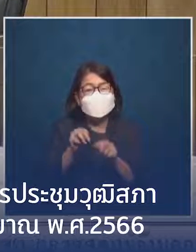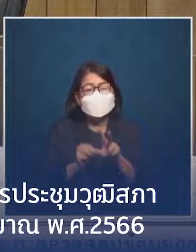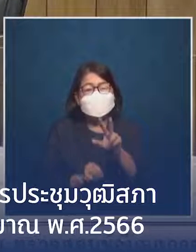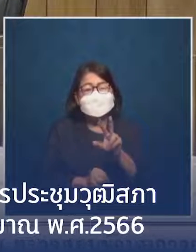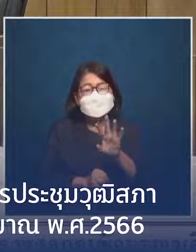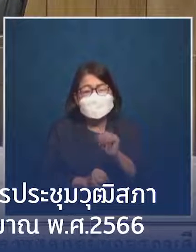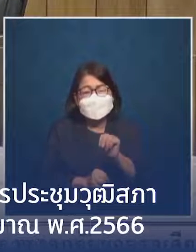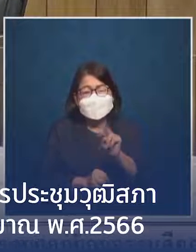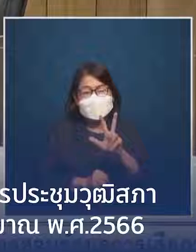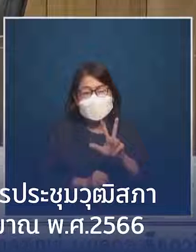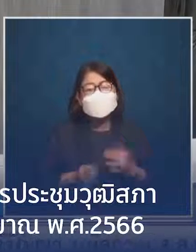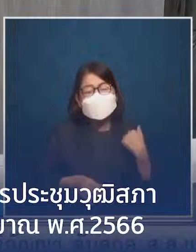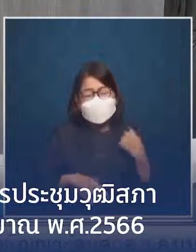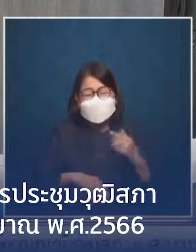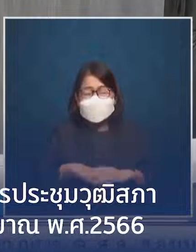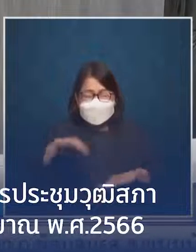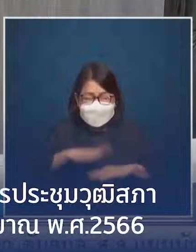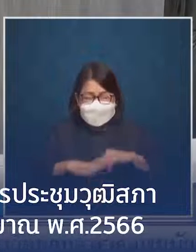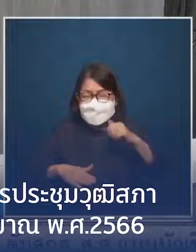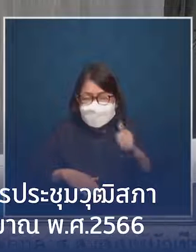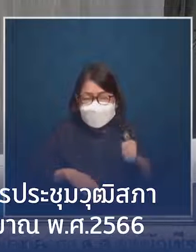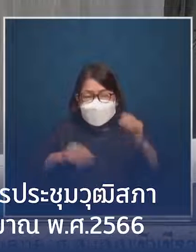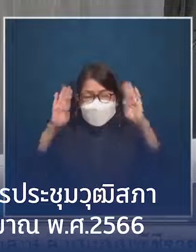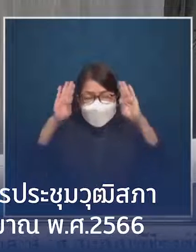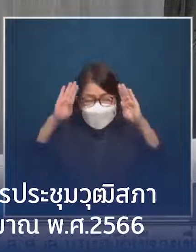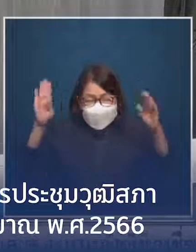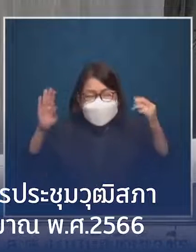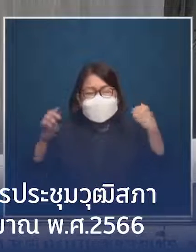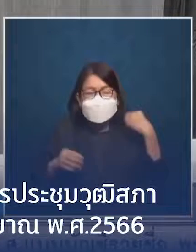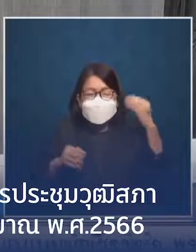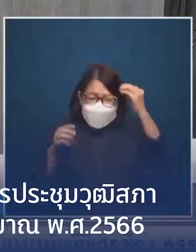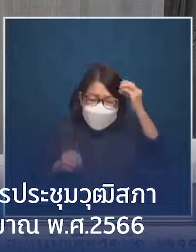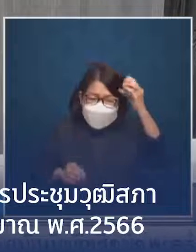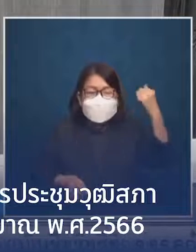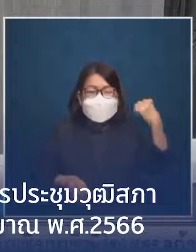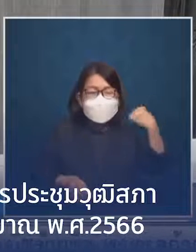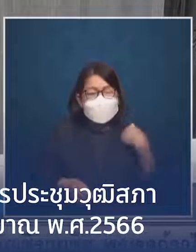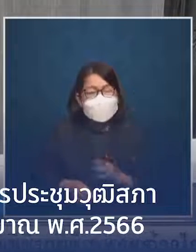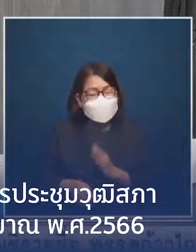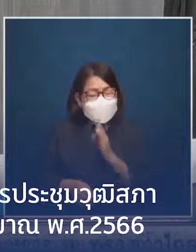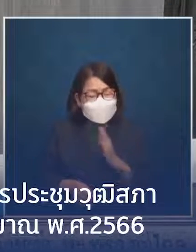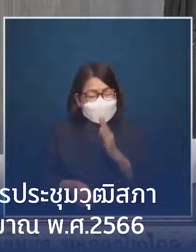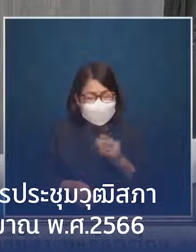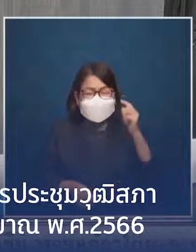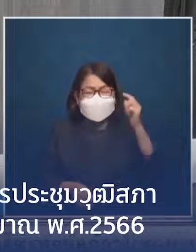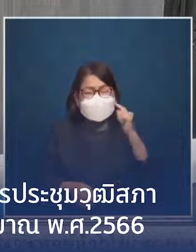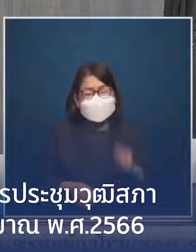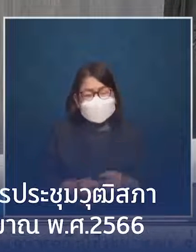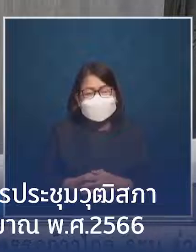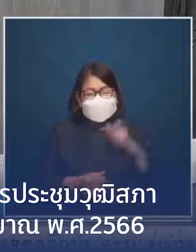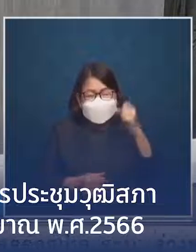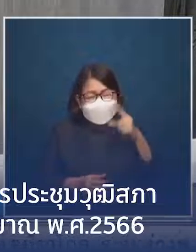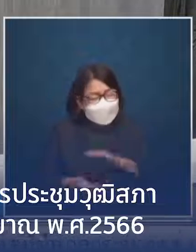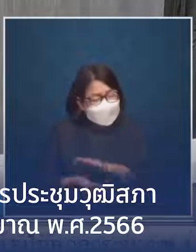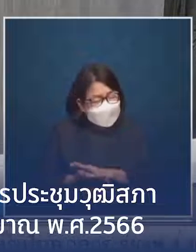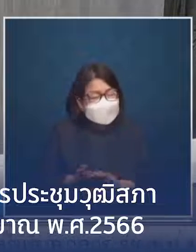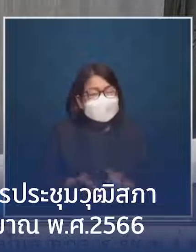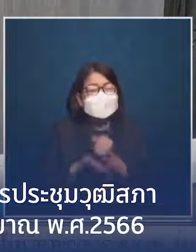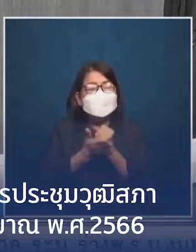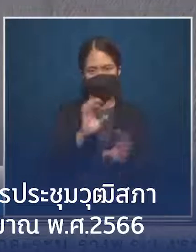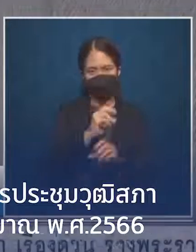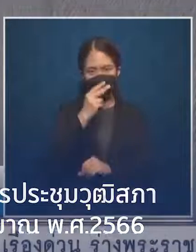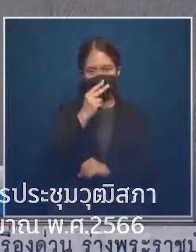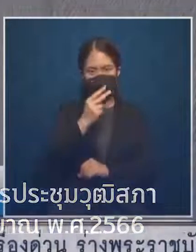ศ. 2566โดยมีสมาชิกวุฒิสภาให้ข้อเสนอแนะต่อการพัฒนางานของกสศในหลากหลายประเด็นที่น่าสนใ